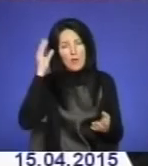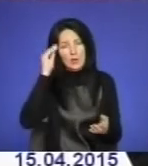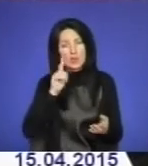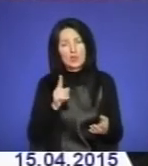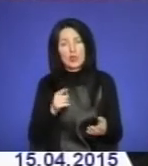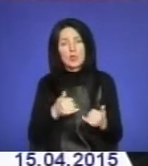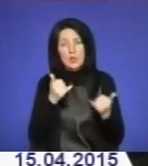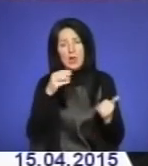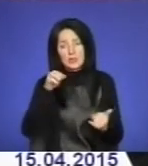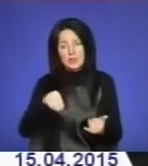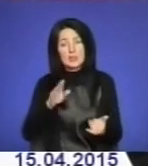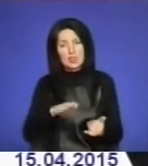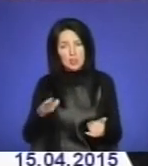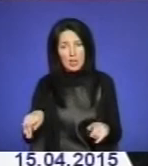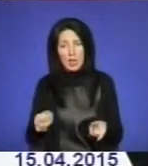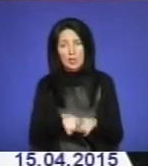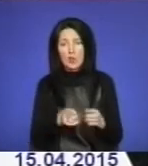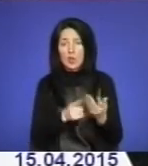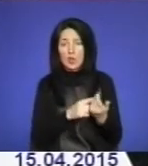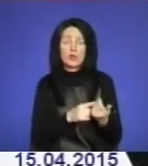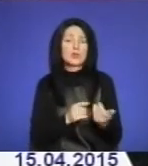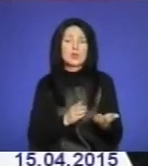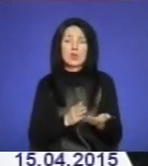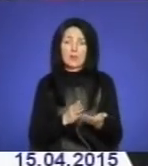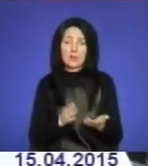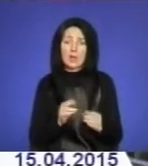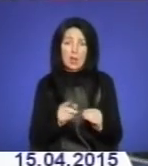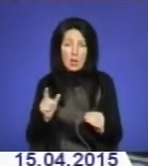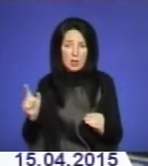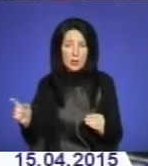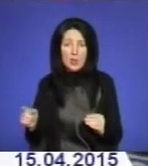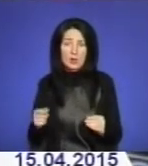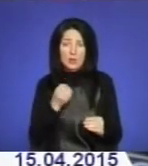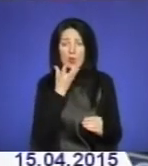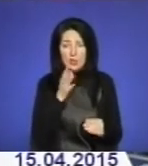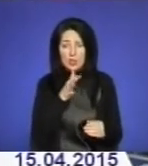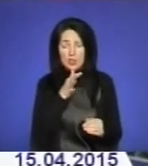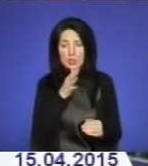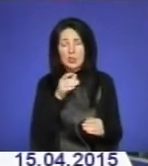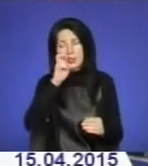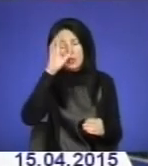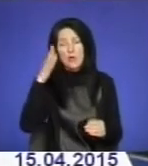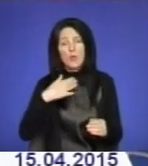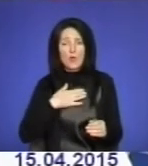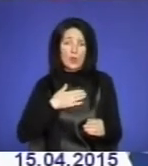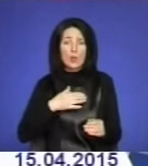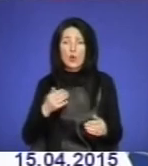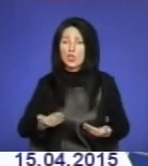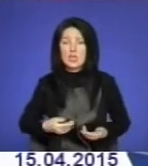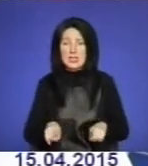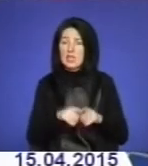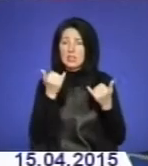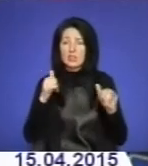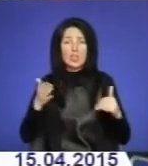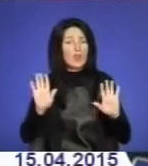тисячі дітей і такої кількості персоналу це досить хороший час. Слава Богу, в моєму житті таких надзвичайних випадків не було, але